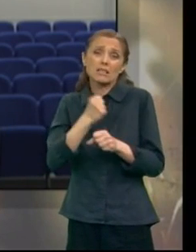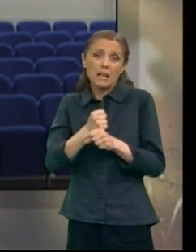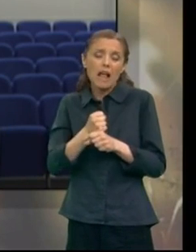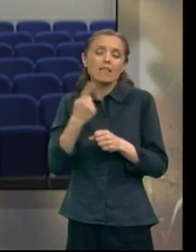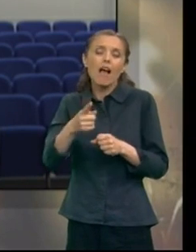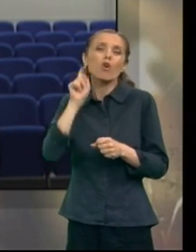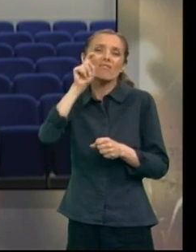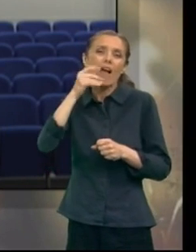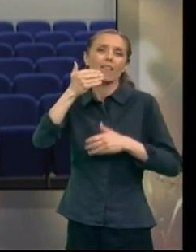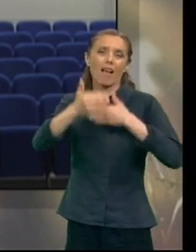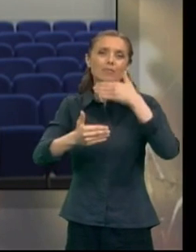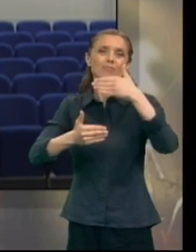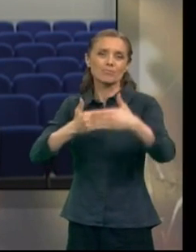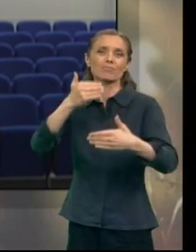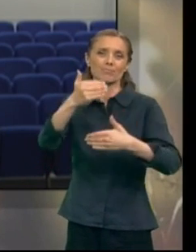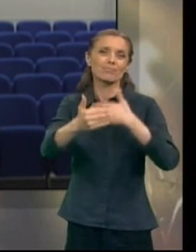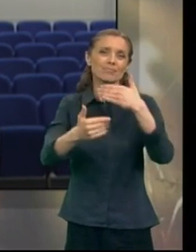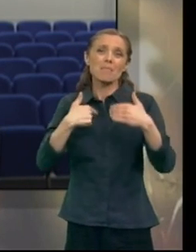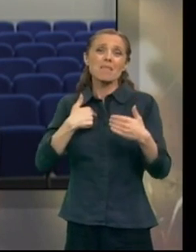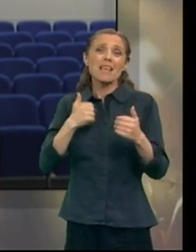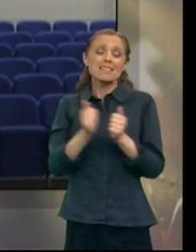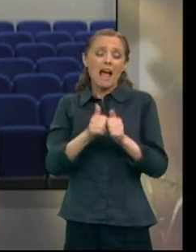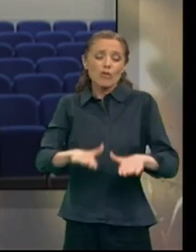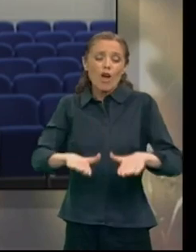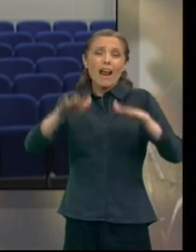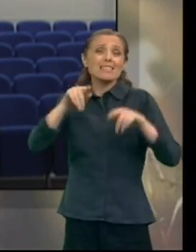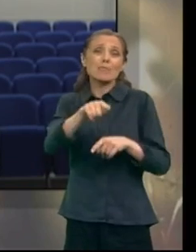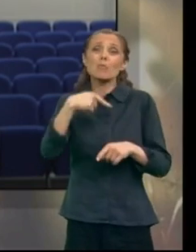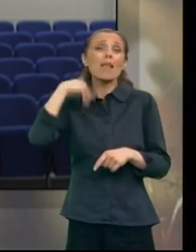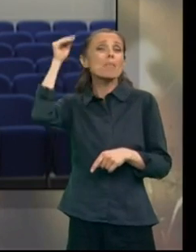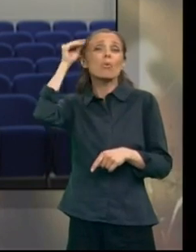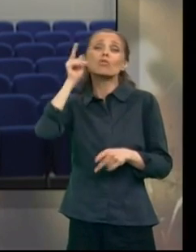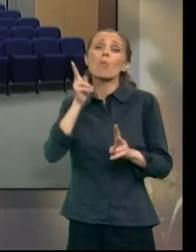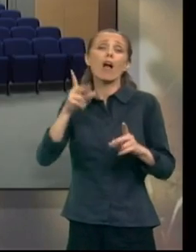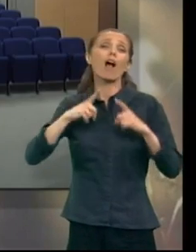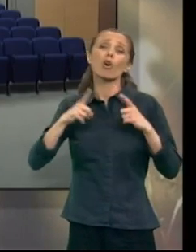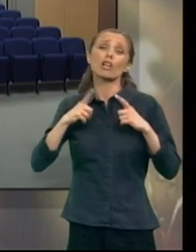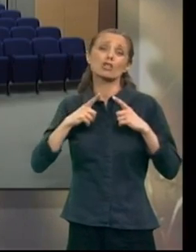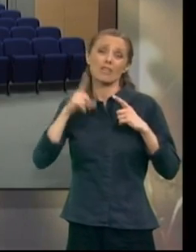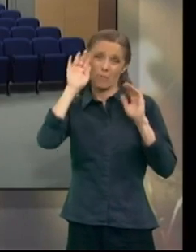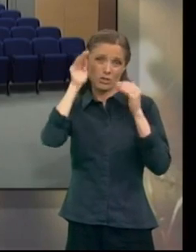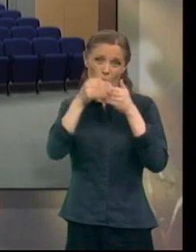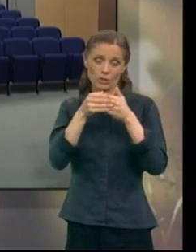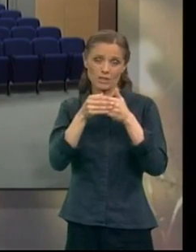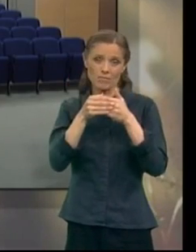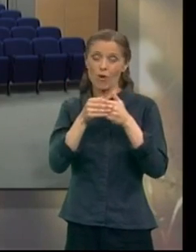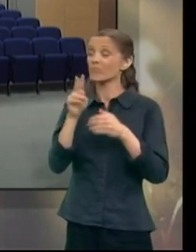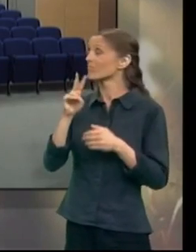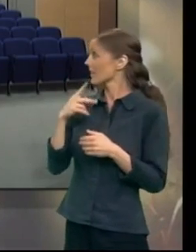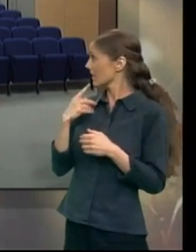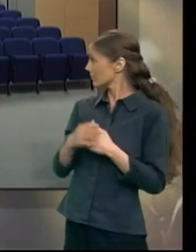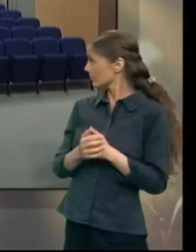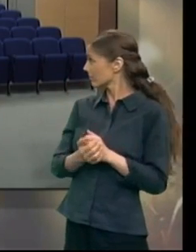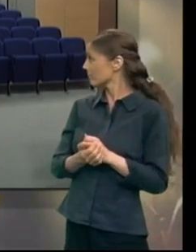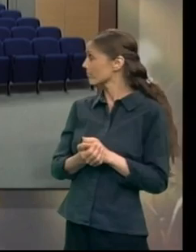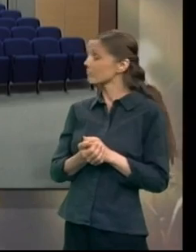po dan rastemo sa njima. Učimo i mi kako živeti sa autizmom. Onog trenutka kad porodica